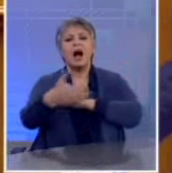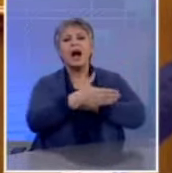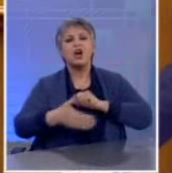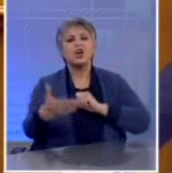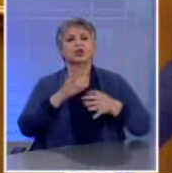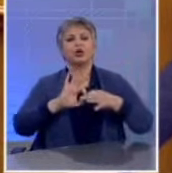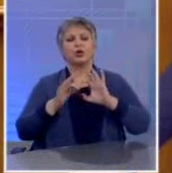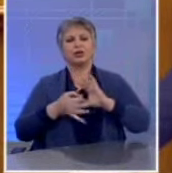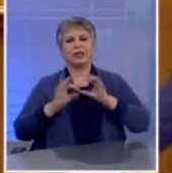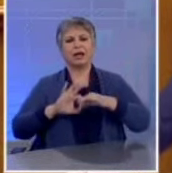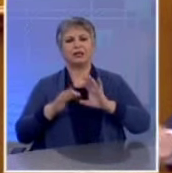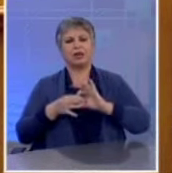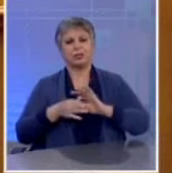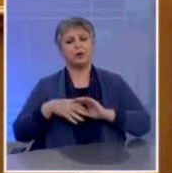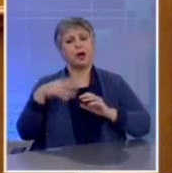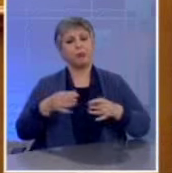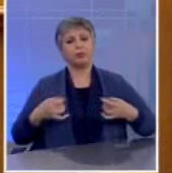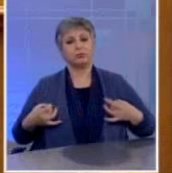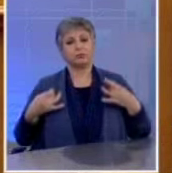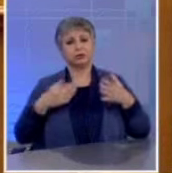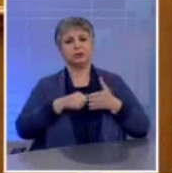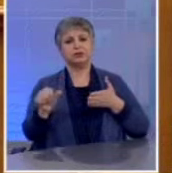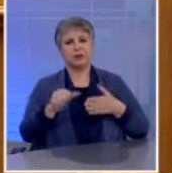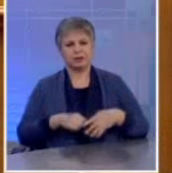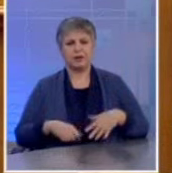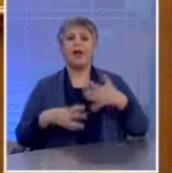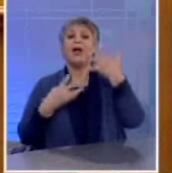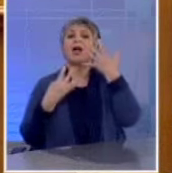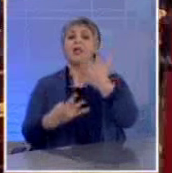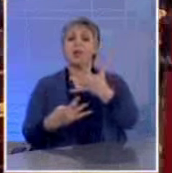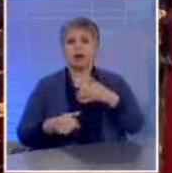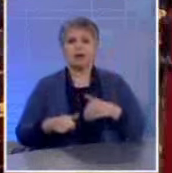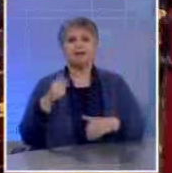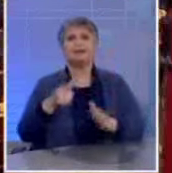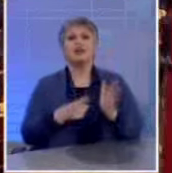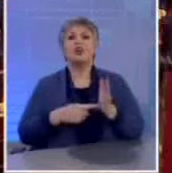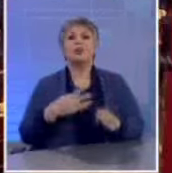κάθε βαθμού. Παρέμβαση νούμερο 9, με το νόμο